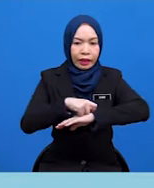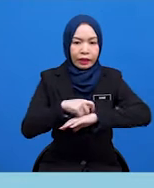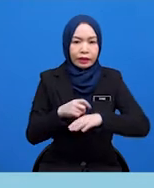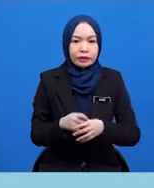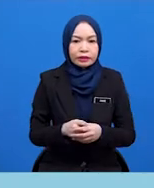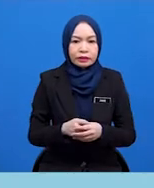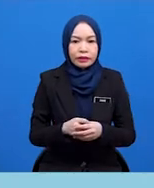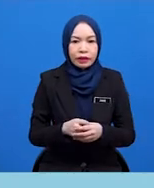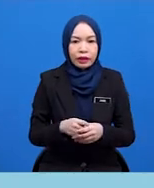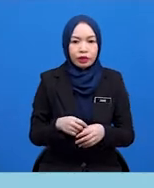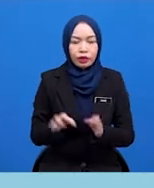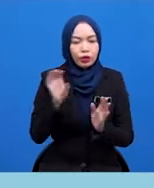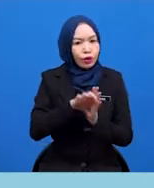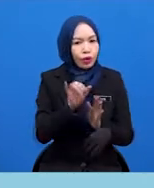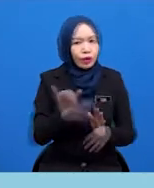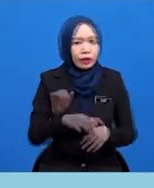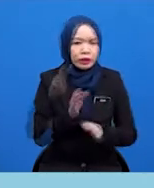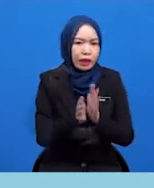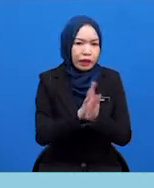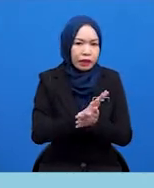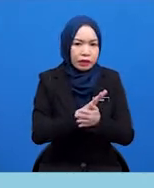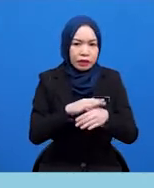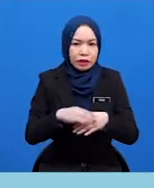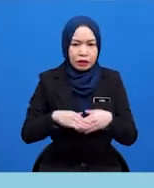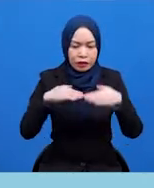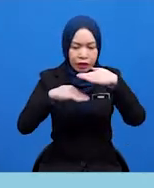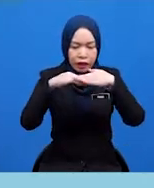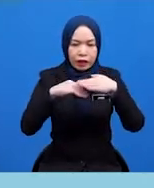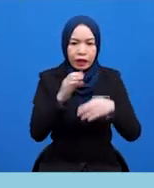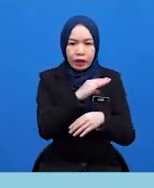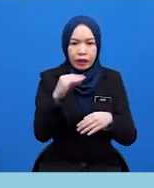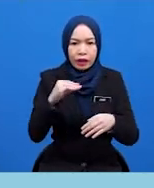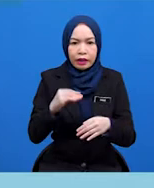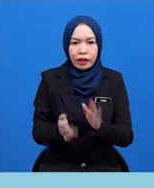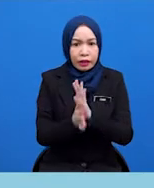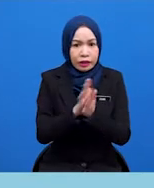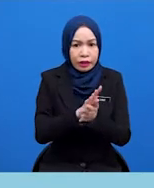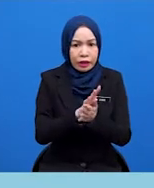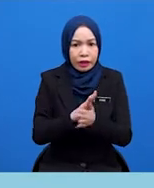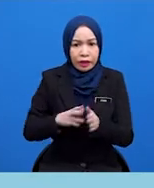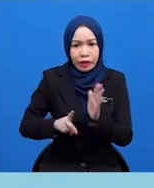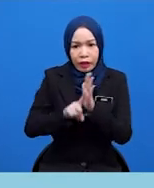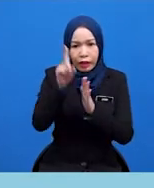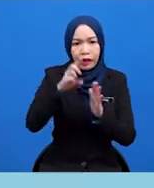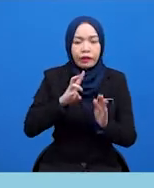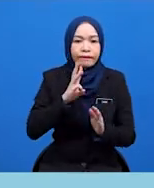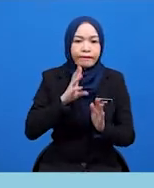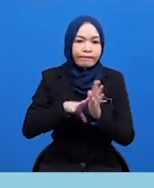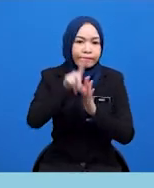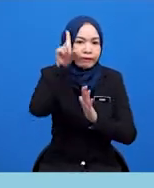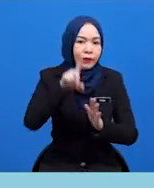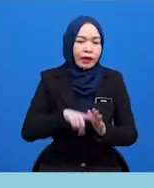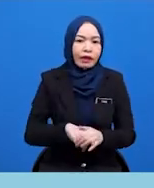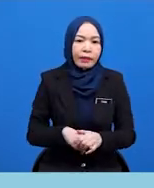meningkatkan kandungan amonia dalam tanah. Peningkatan suhu setempat.